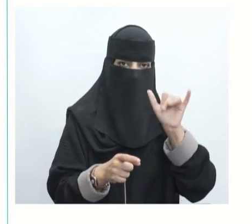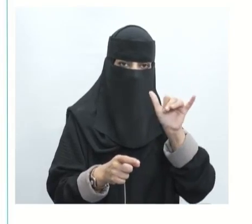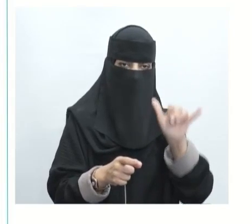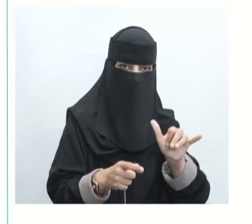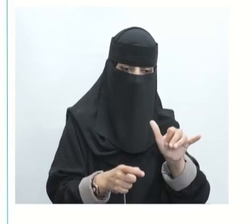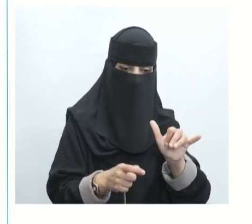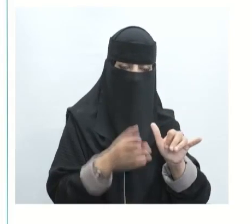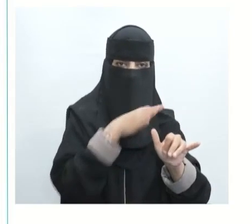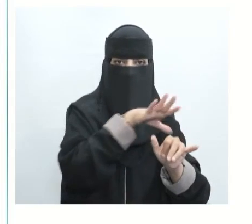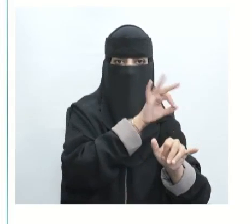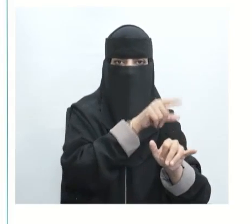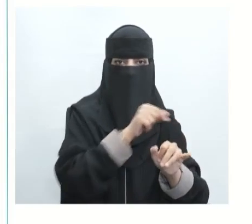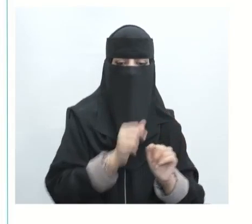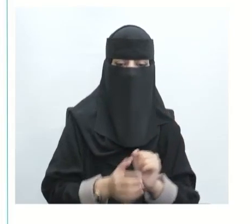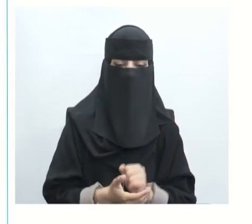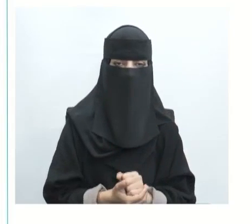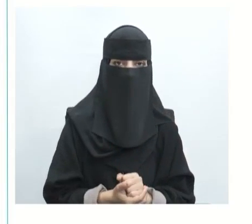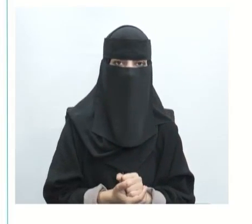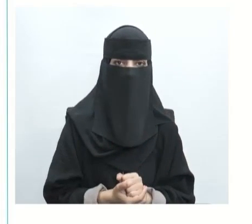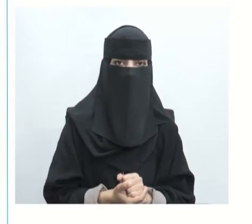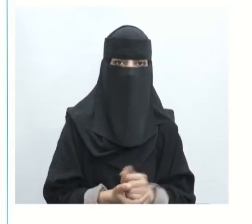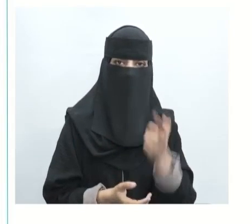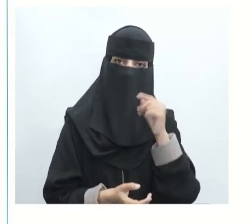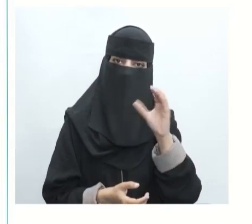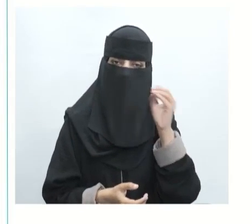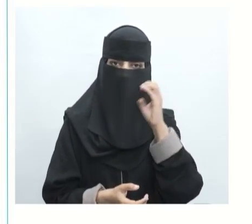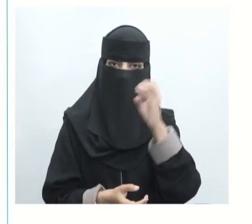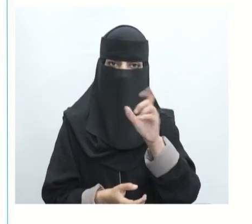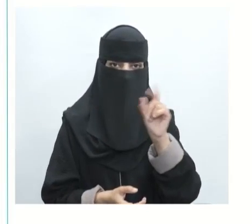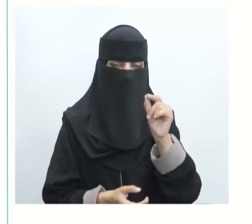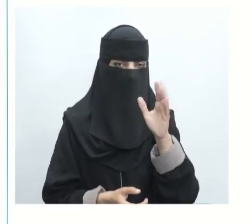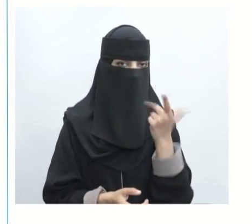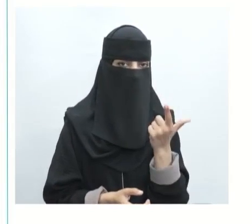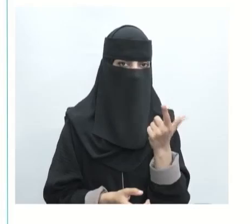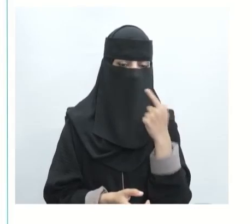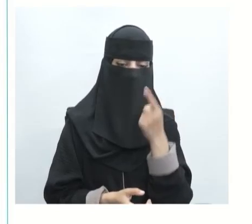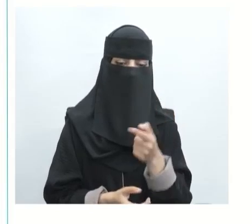فراغ. من الرائع الذي سوف يكمله؟